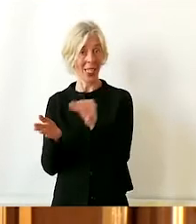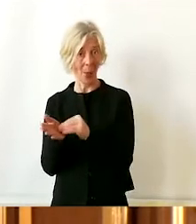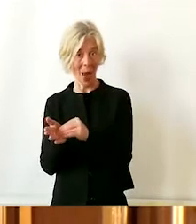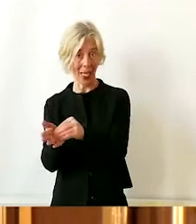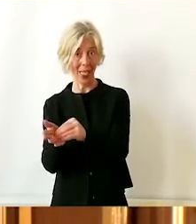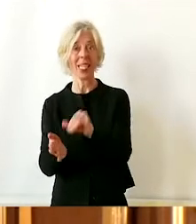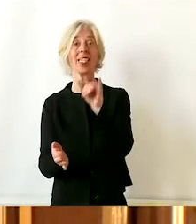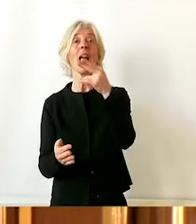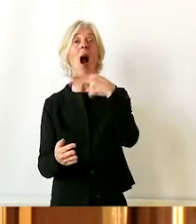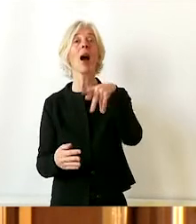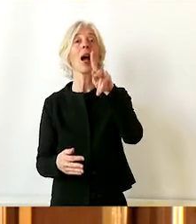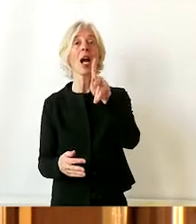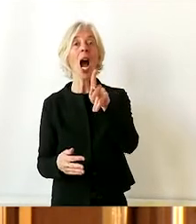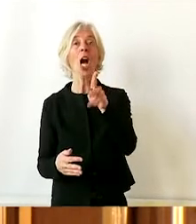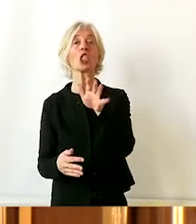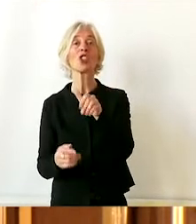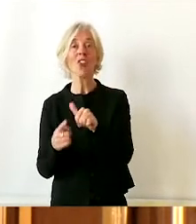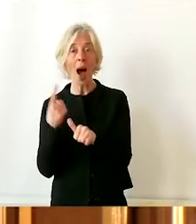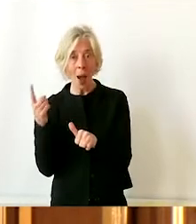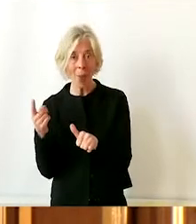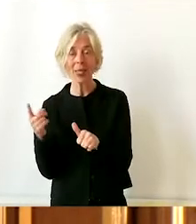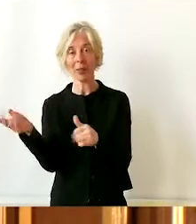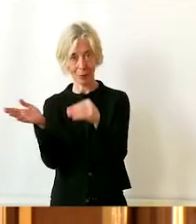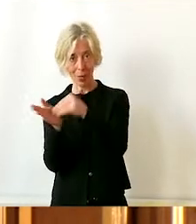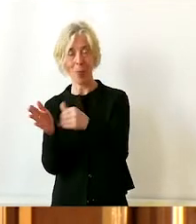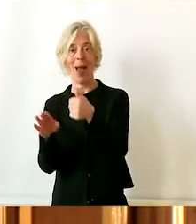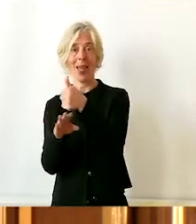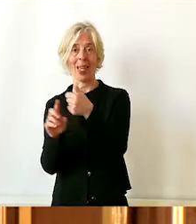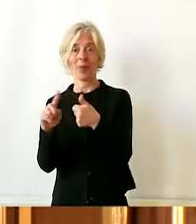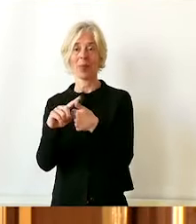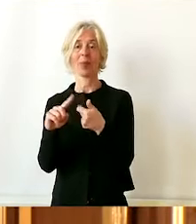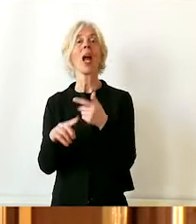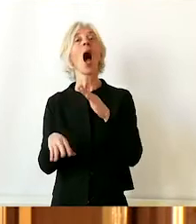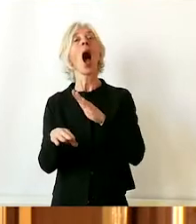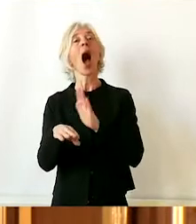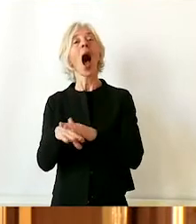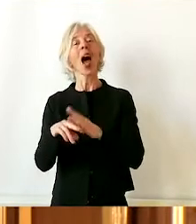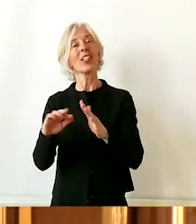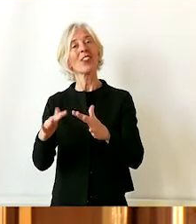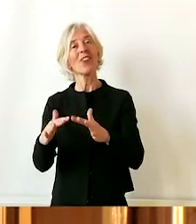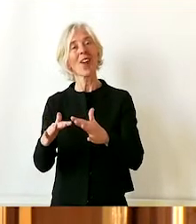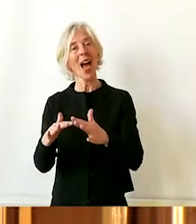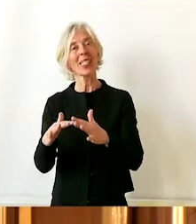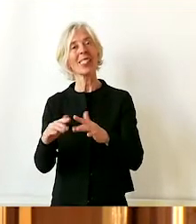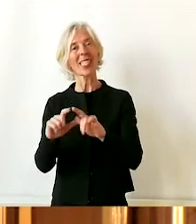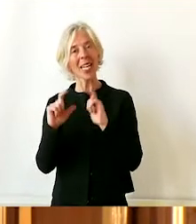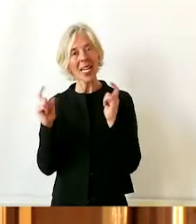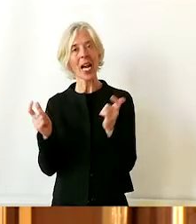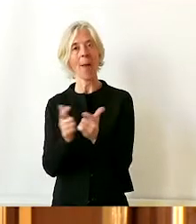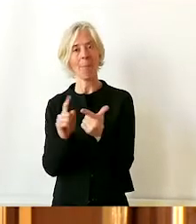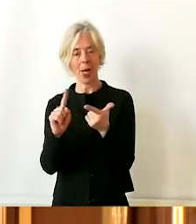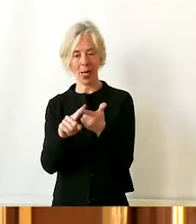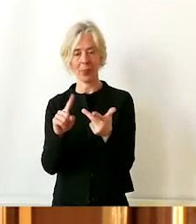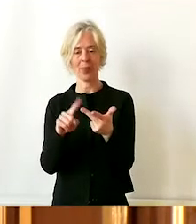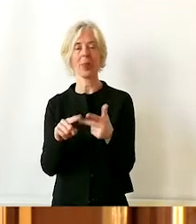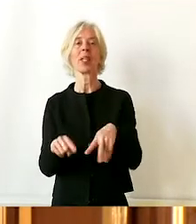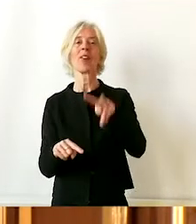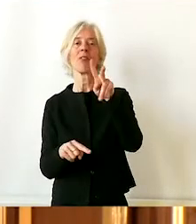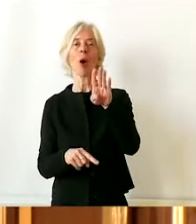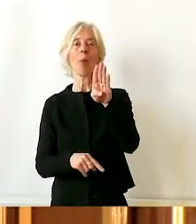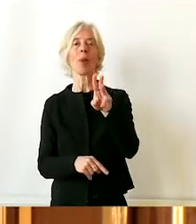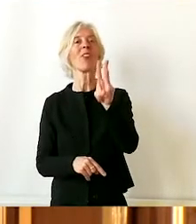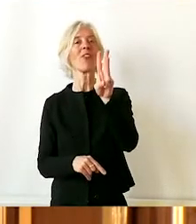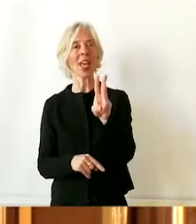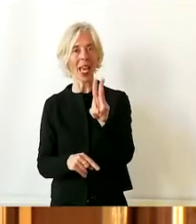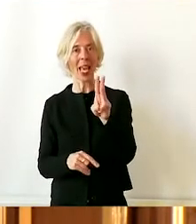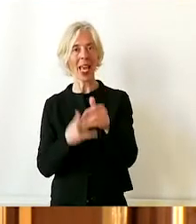Schwaben, genauso wie den Herrn Keiling von der Handwerkskammer, Frau Amicht, die Geschäftsführerin der Bezirksgruppe der VBW, Frau Haug,